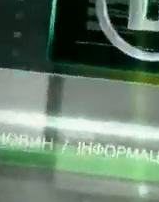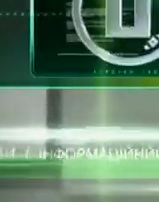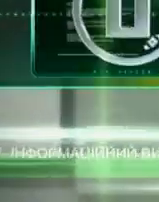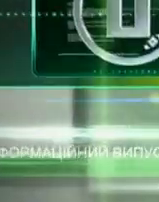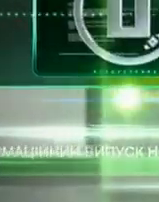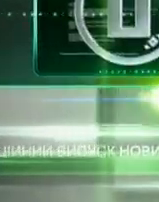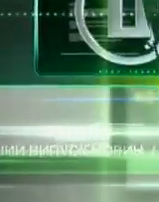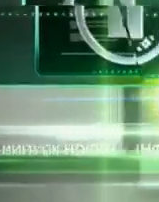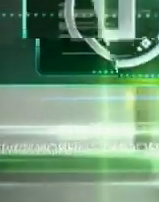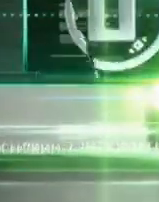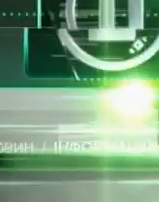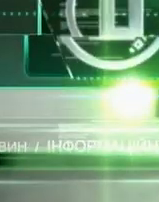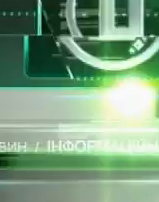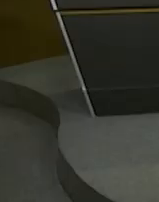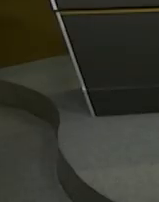Музика